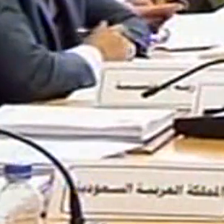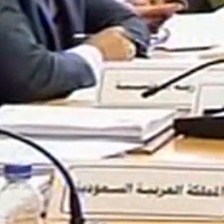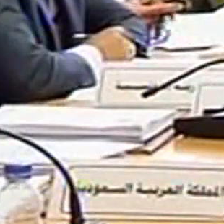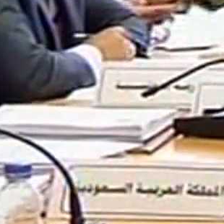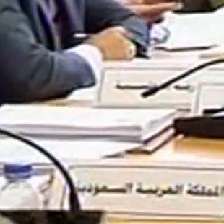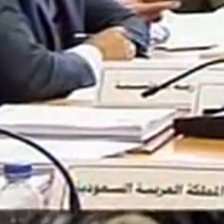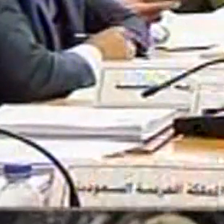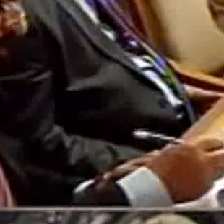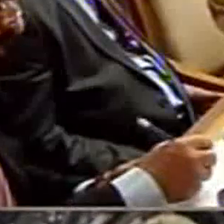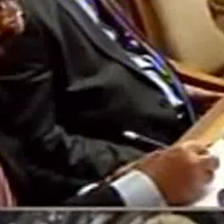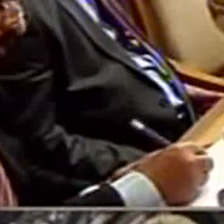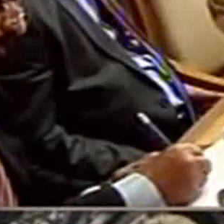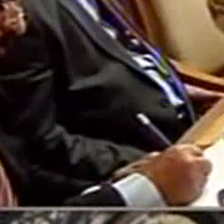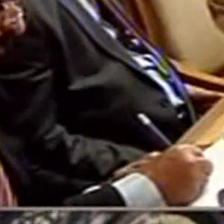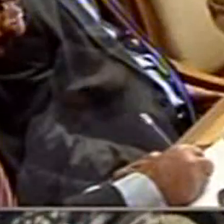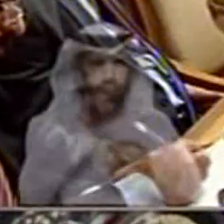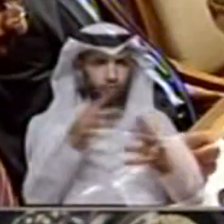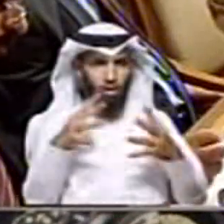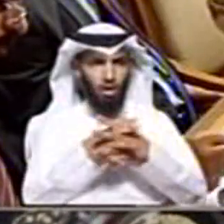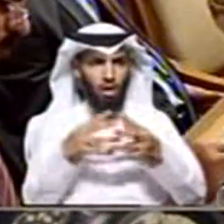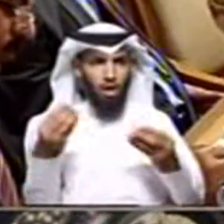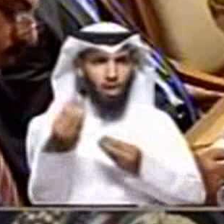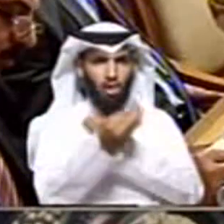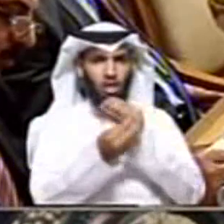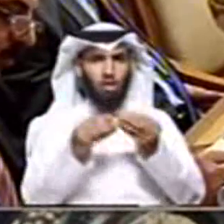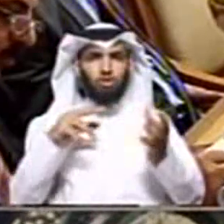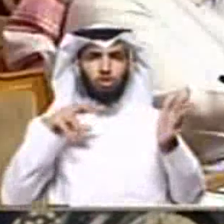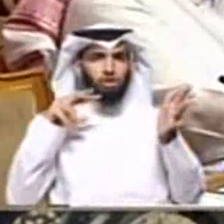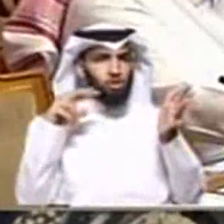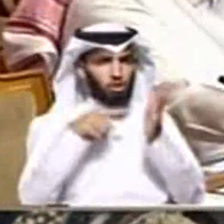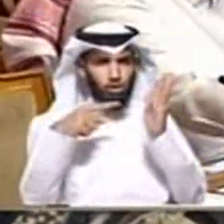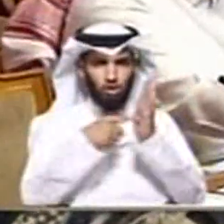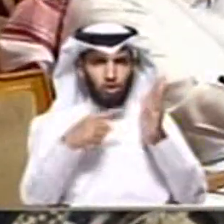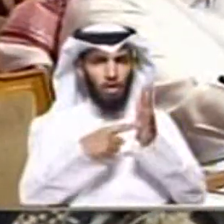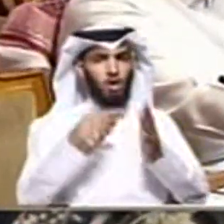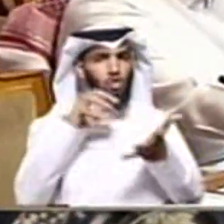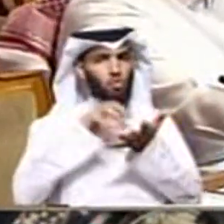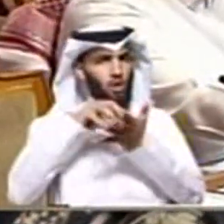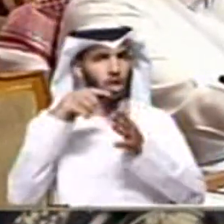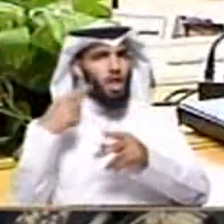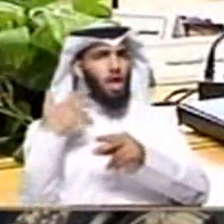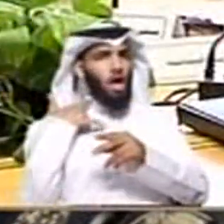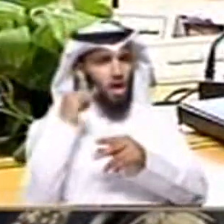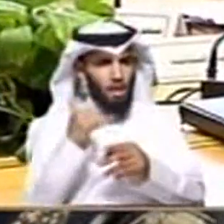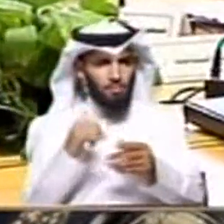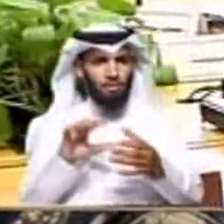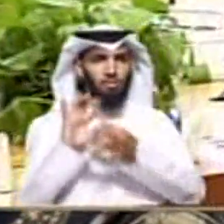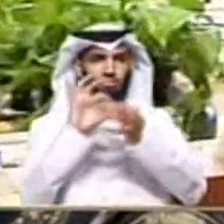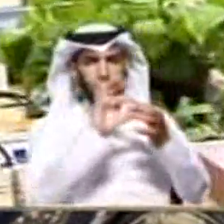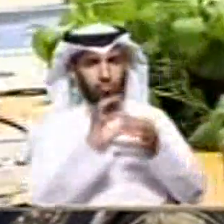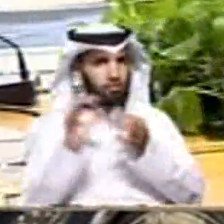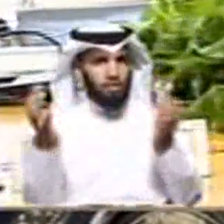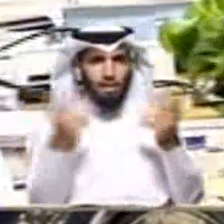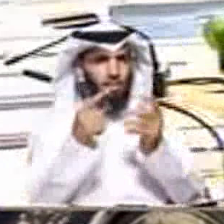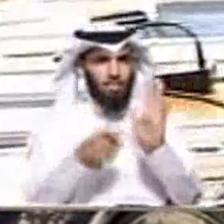بمشاركة كويتية انطلق في الجامعة العربية اجتماع لجنة الإجراءات الجمركية 22